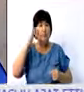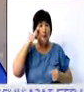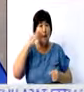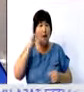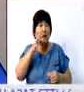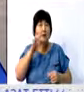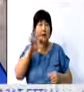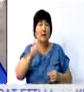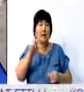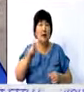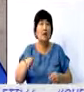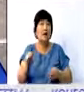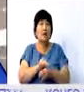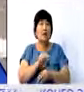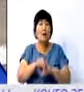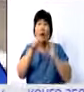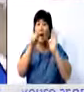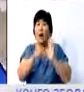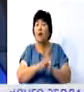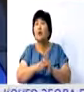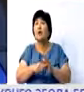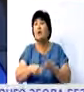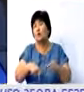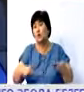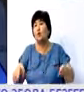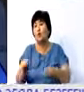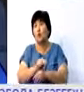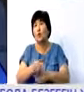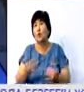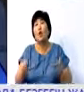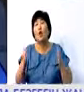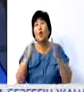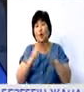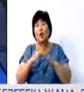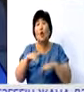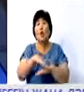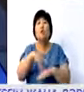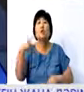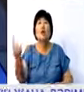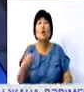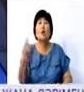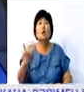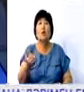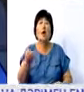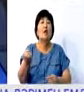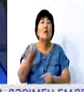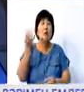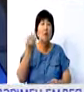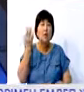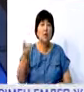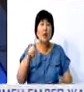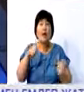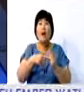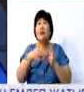таланған адамның емдомы тіпті 6 айға дейін созылады екен. Үй жануарларды көшеде кезіп жүретін мысалы, әсіресе тас көлікте,